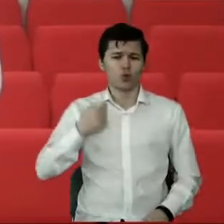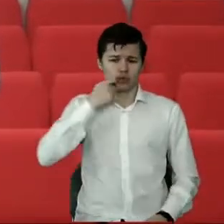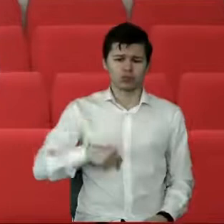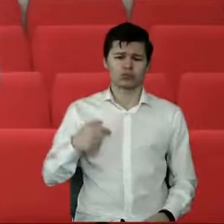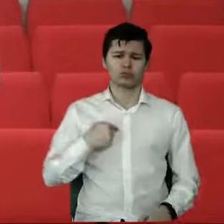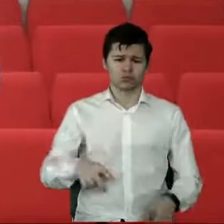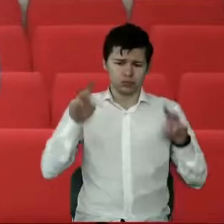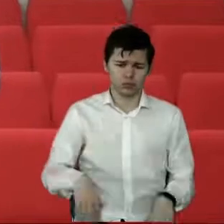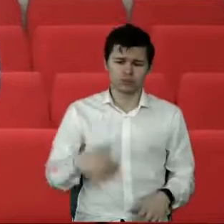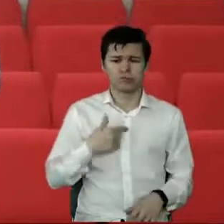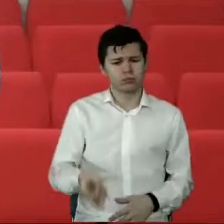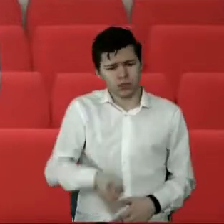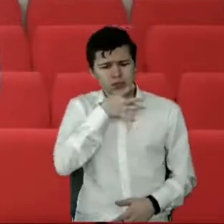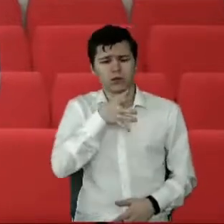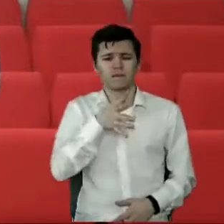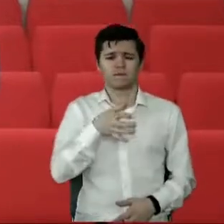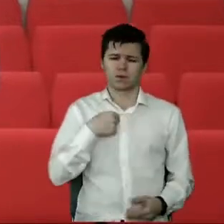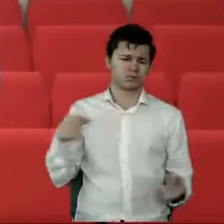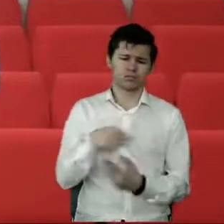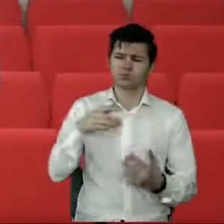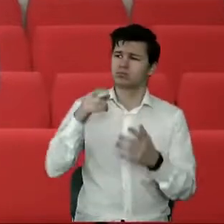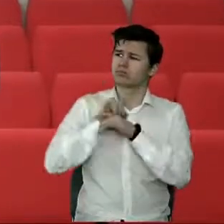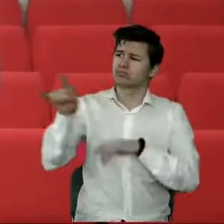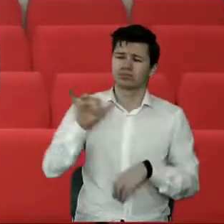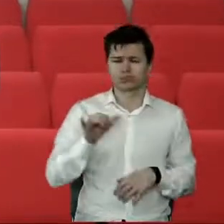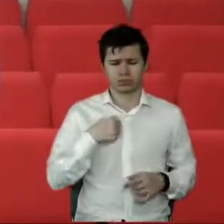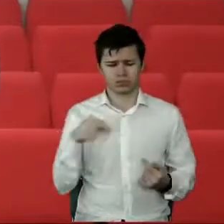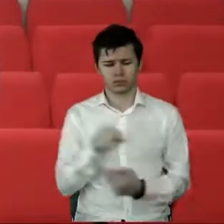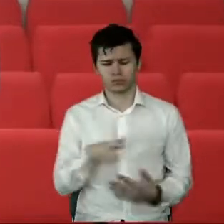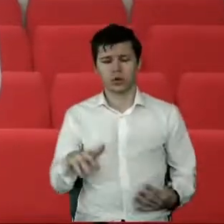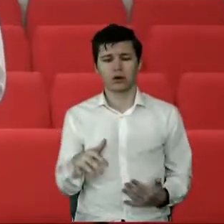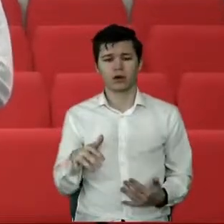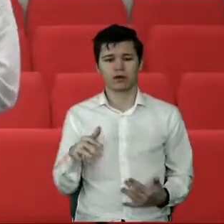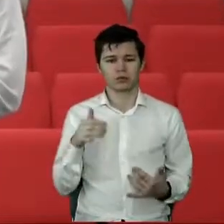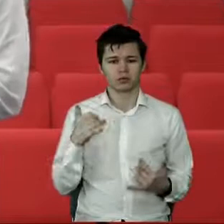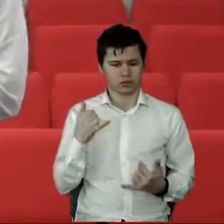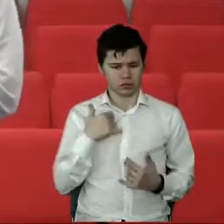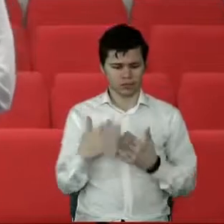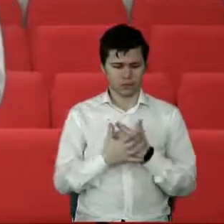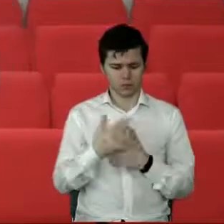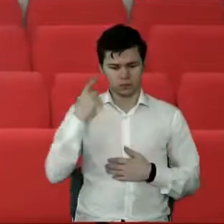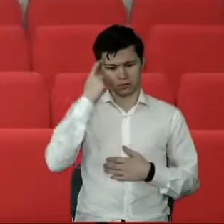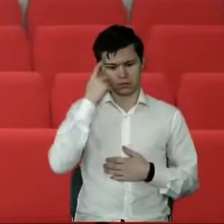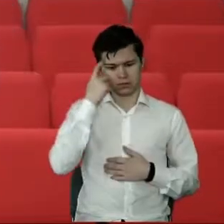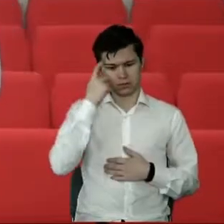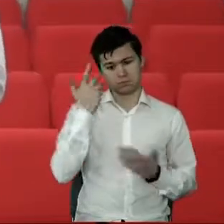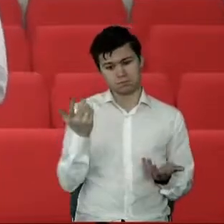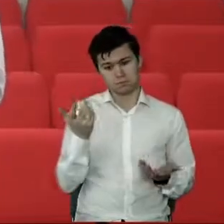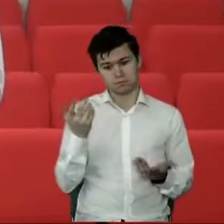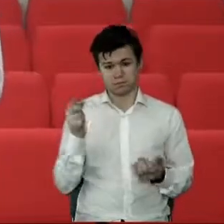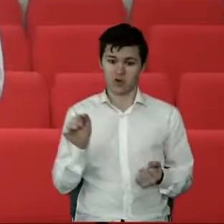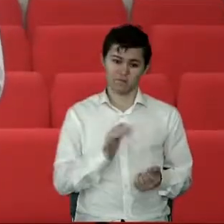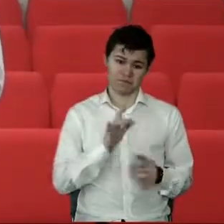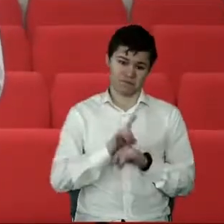среди которых я живу. То сейчас я задумался над тем, что она уже не настолько